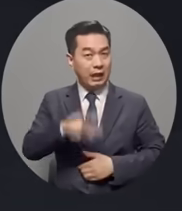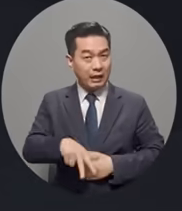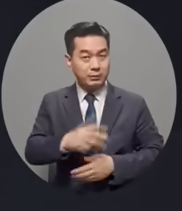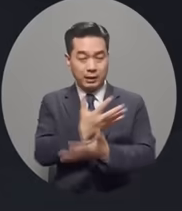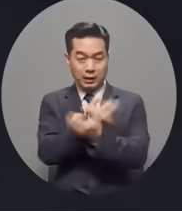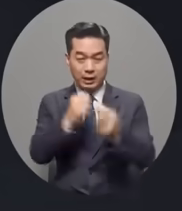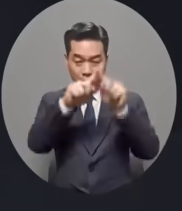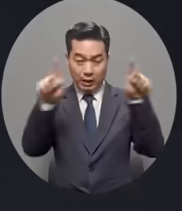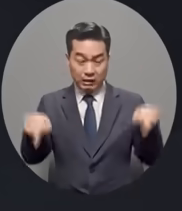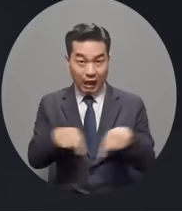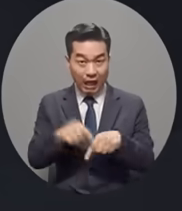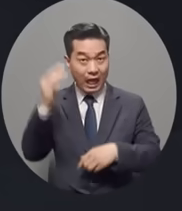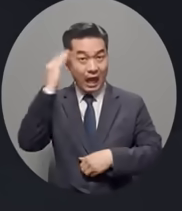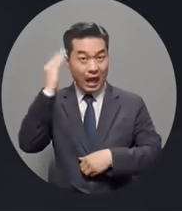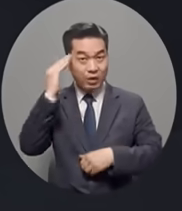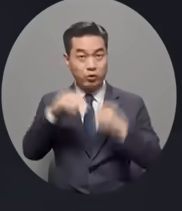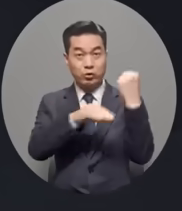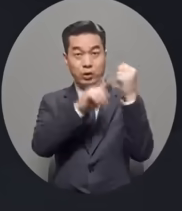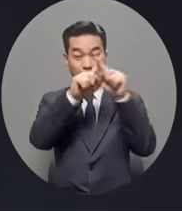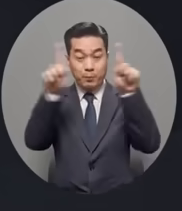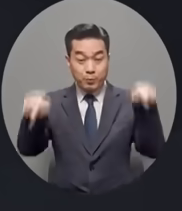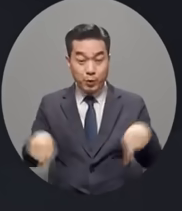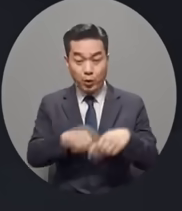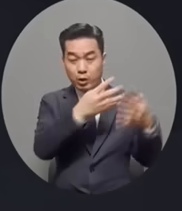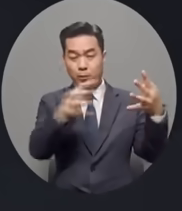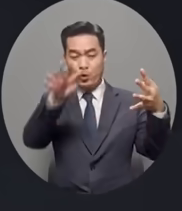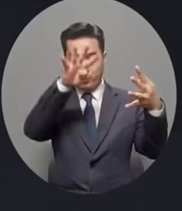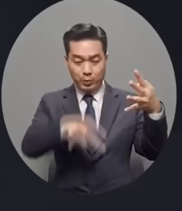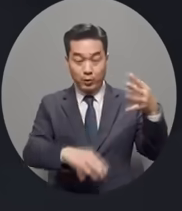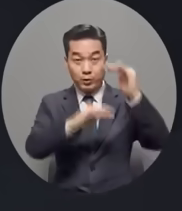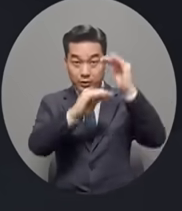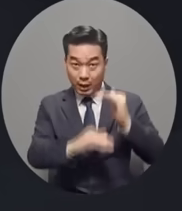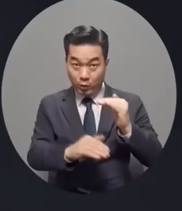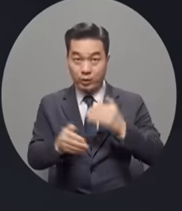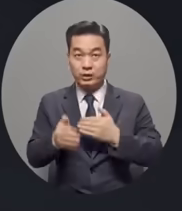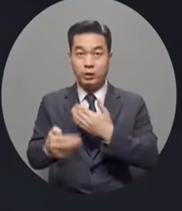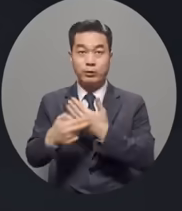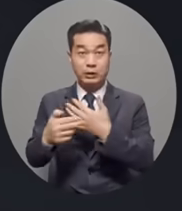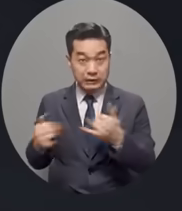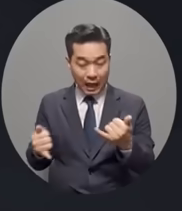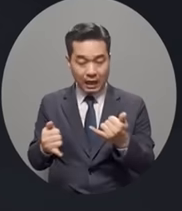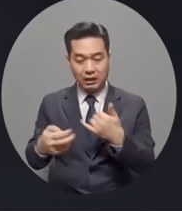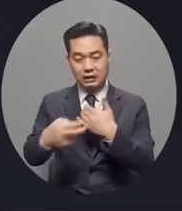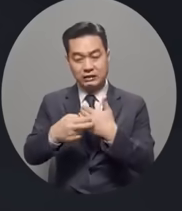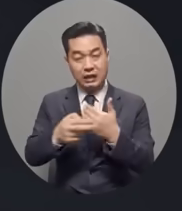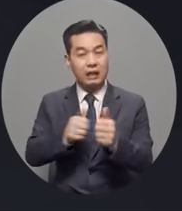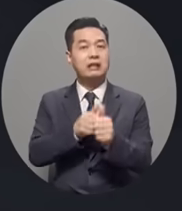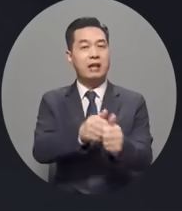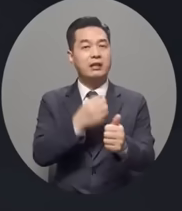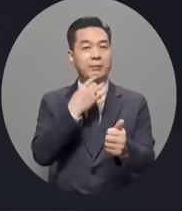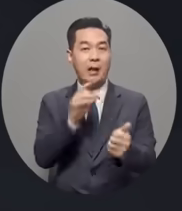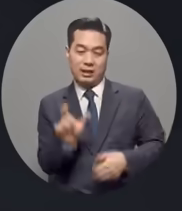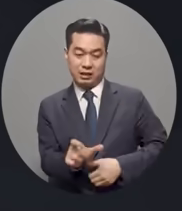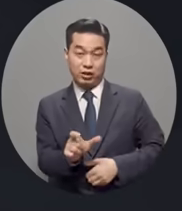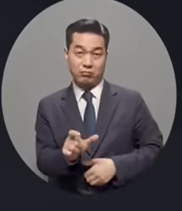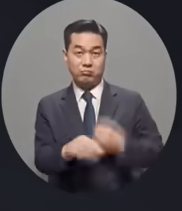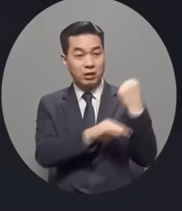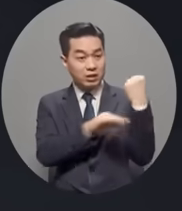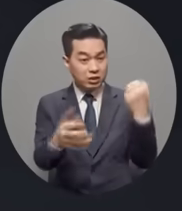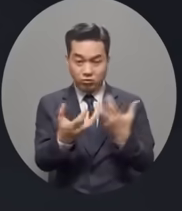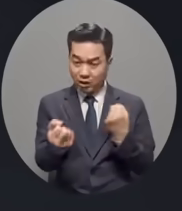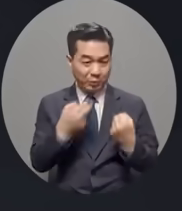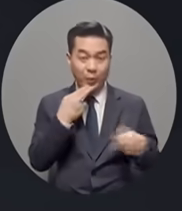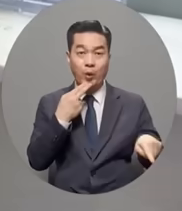약관은 한국 표준 질병사인 분류에 해당하는 질병으로 전문의의 진단에 따른다고 적혀 있을 뿐 그런 기준은 적혀